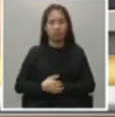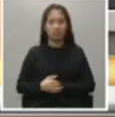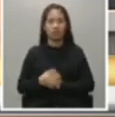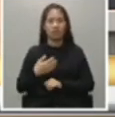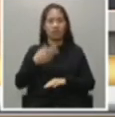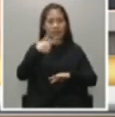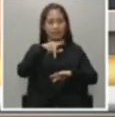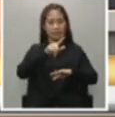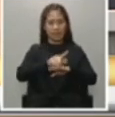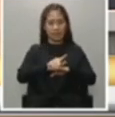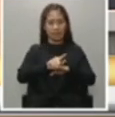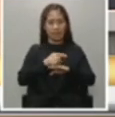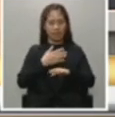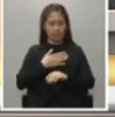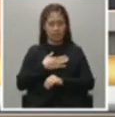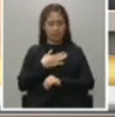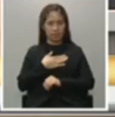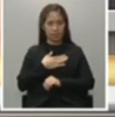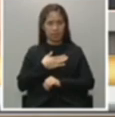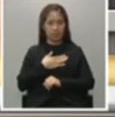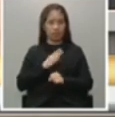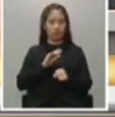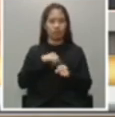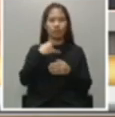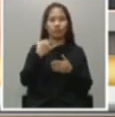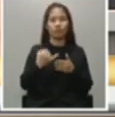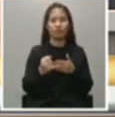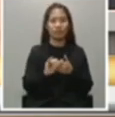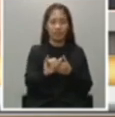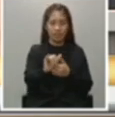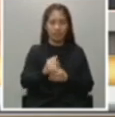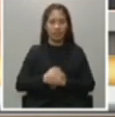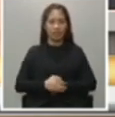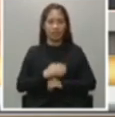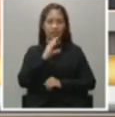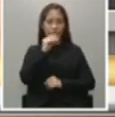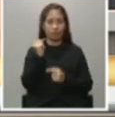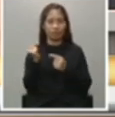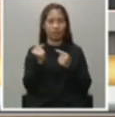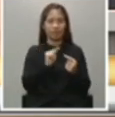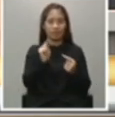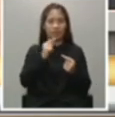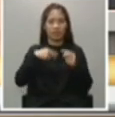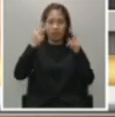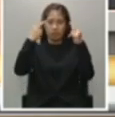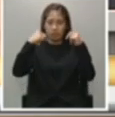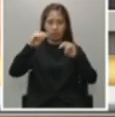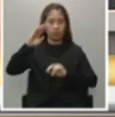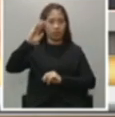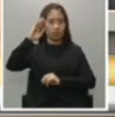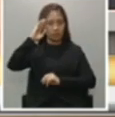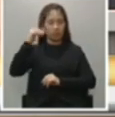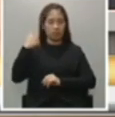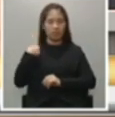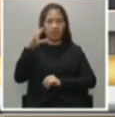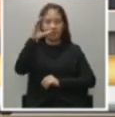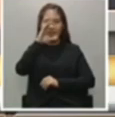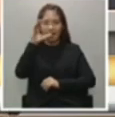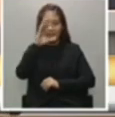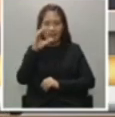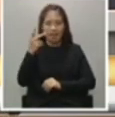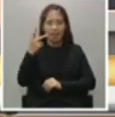านประธานที่เคารพคะไม่เพียงเท่านี้ค่ะพลเอกประยุทธ์ยังนำผลประโยชน์ของประเท